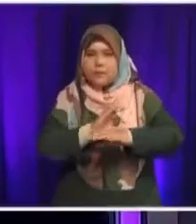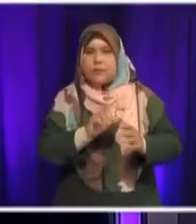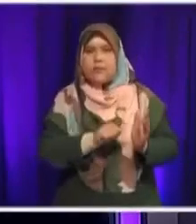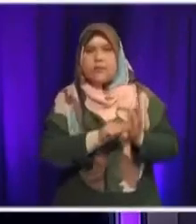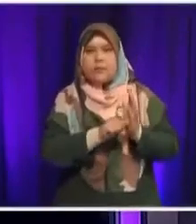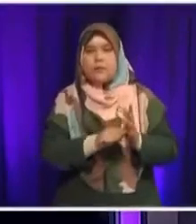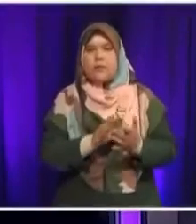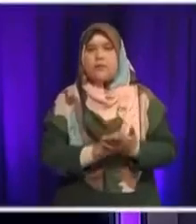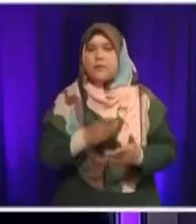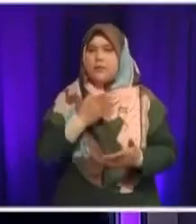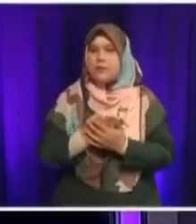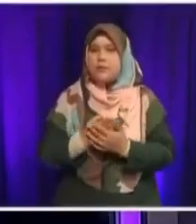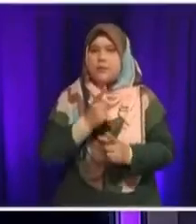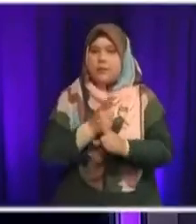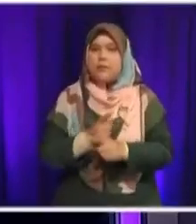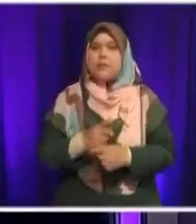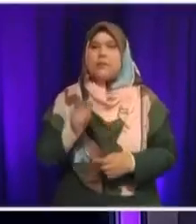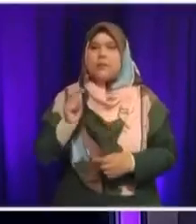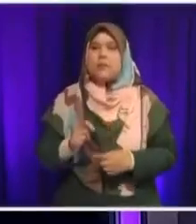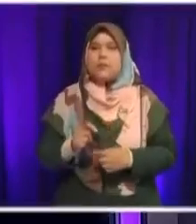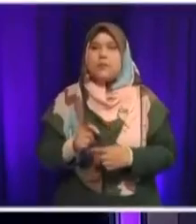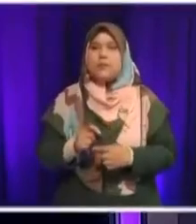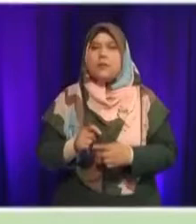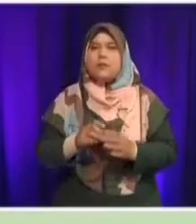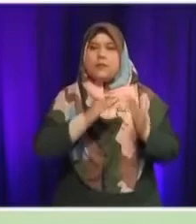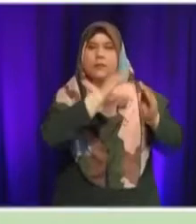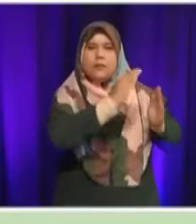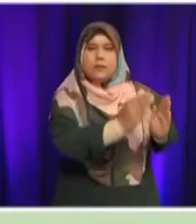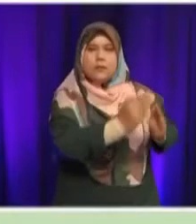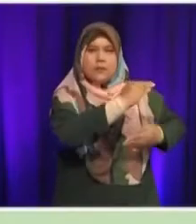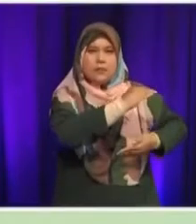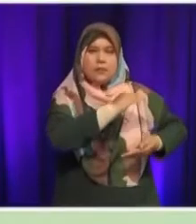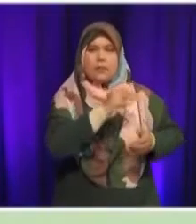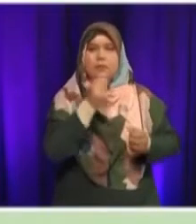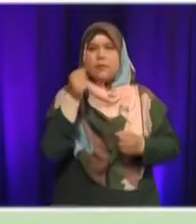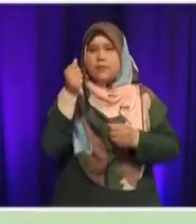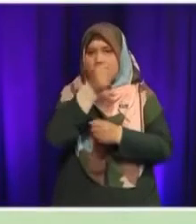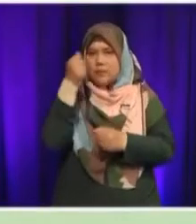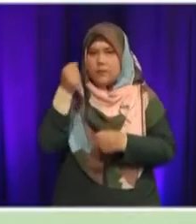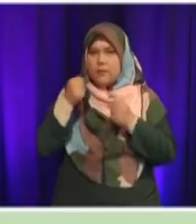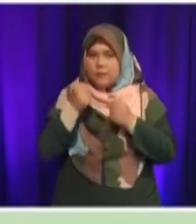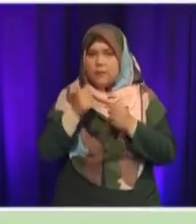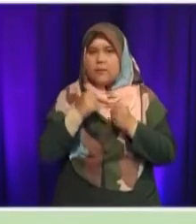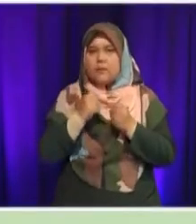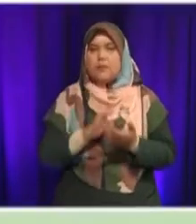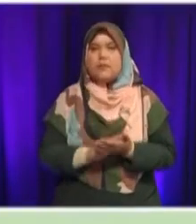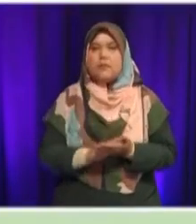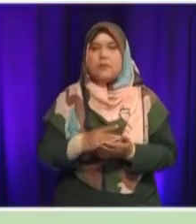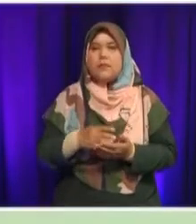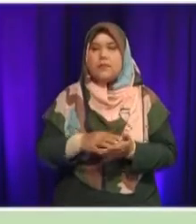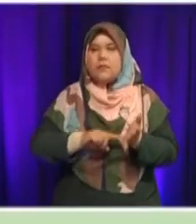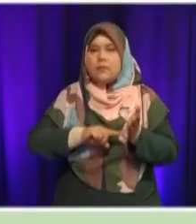sebaik-baiknya adalah joke ini pun disimpan ke dalam inkubate ataupun Chile dia